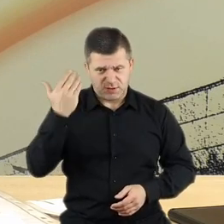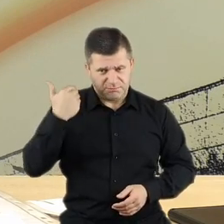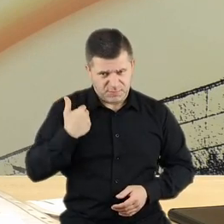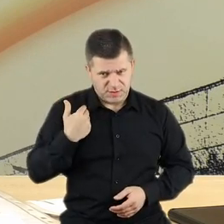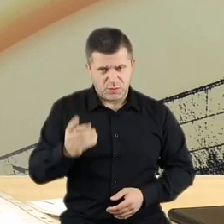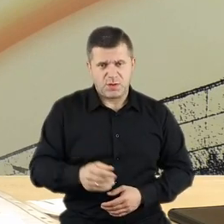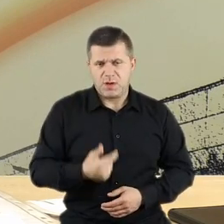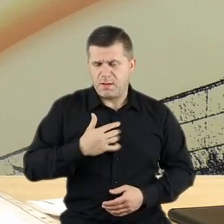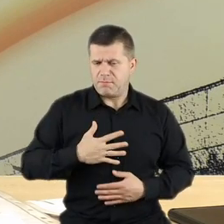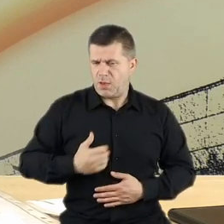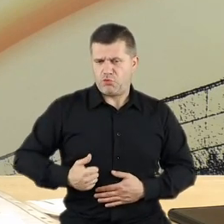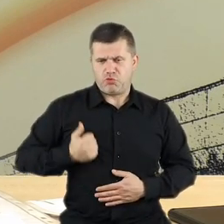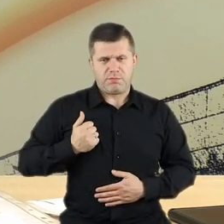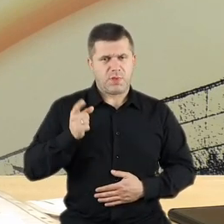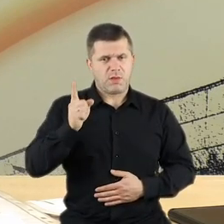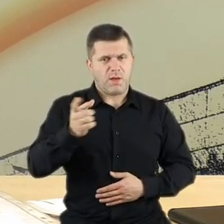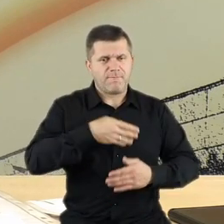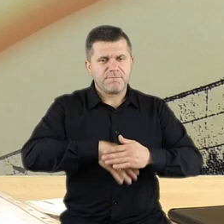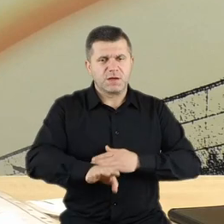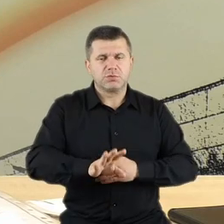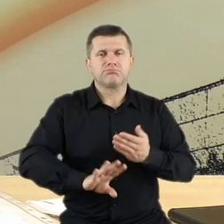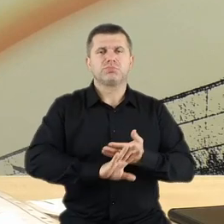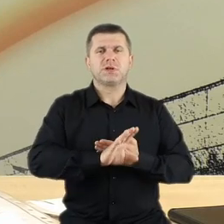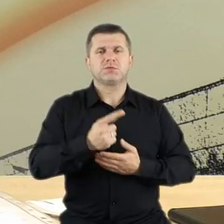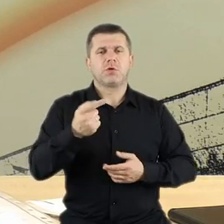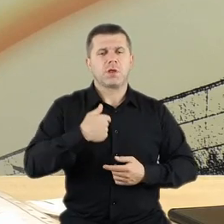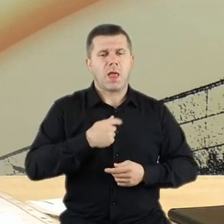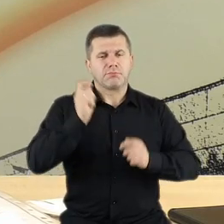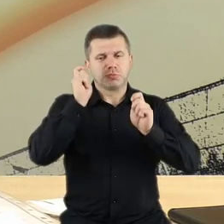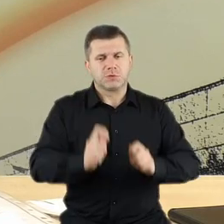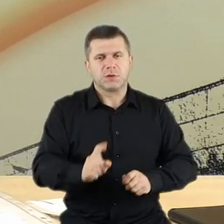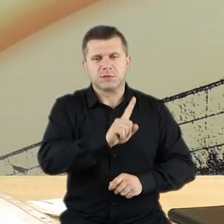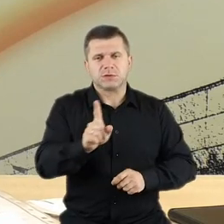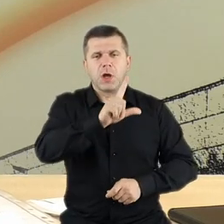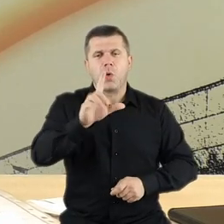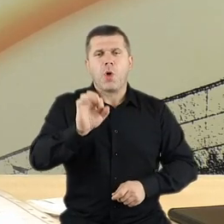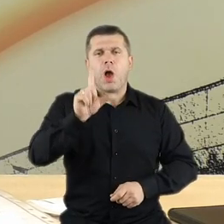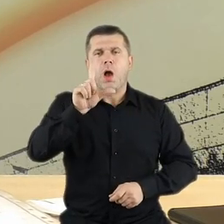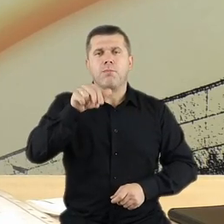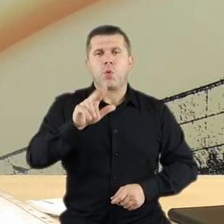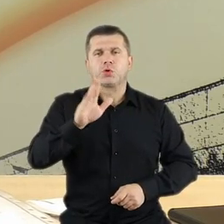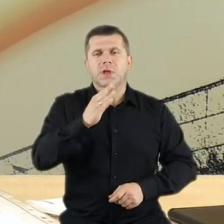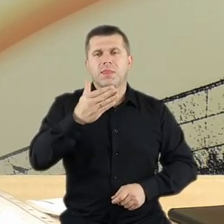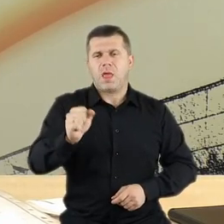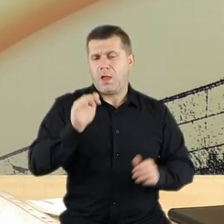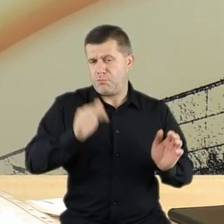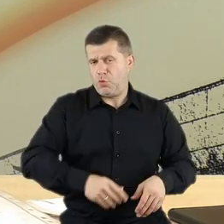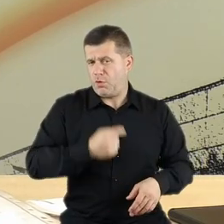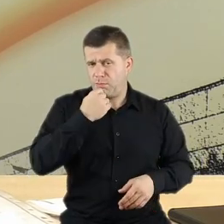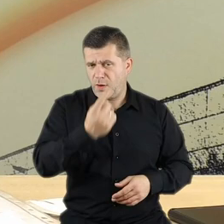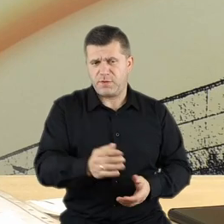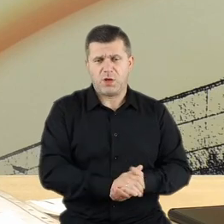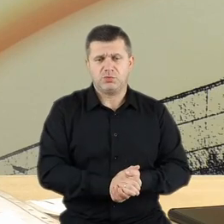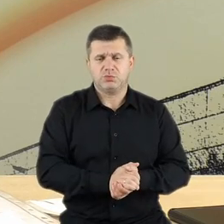byłam taka dumna jak wyszedł i przedstawił się że on przyjechał z Łopuszna a przecież mógł powiedzieć tak jak w niedzielę